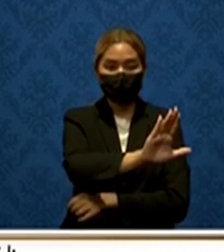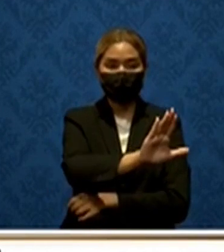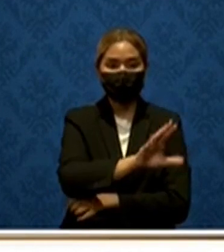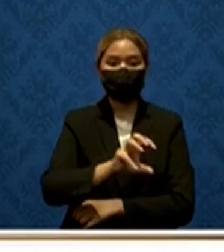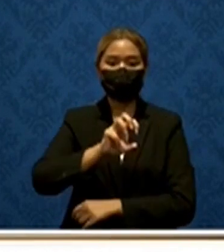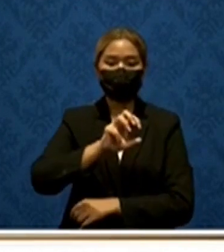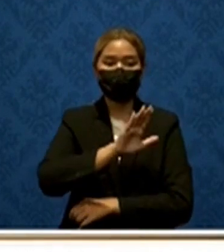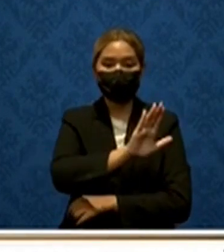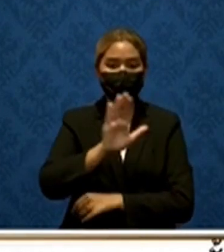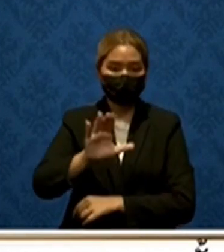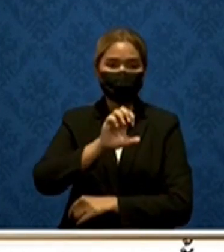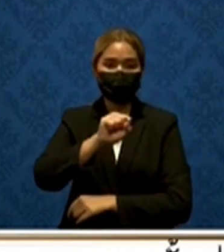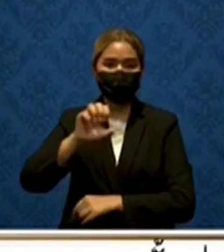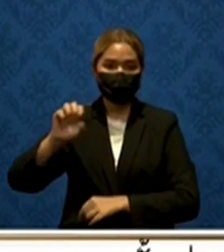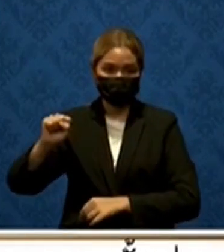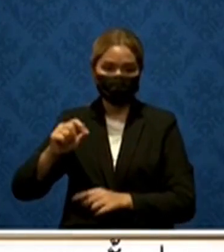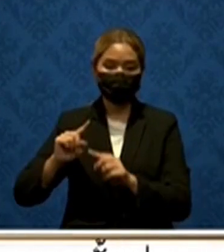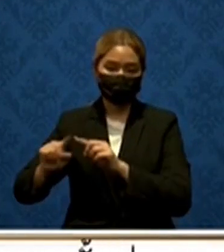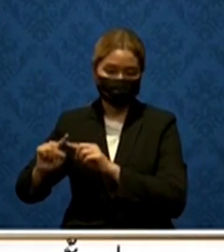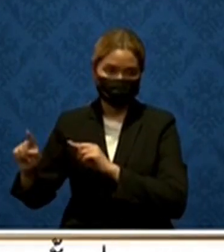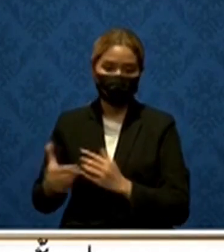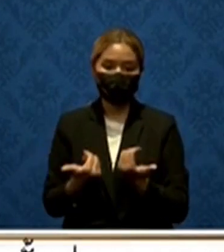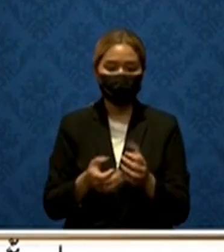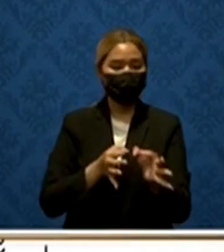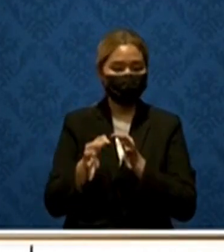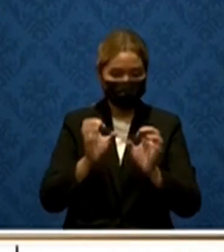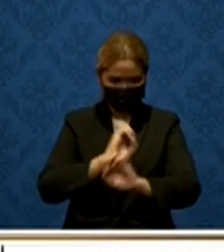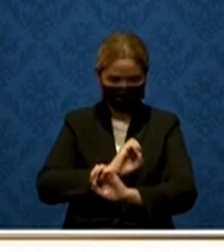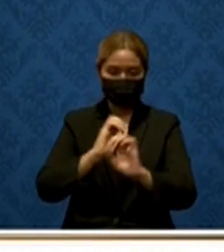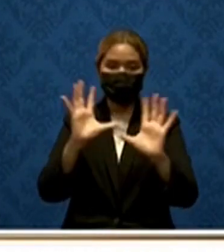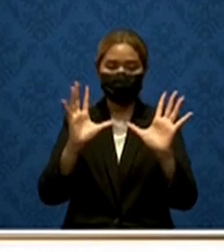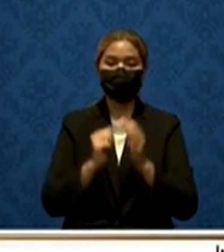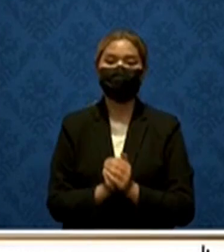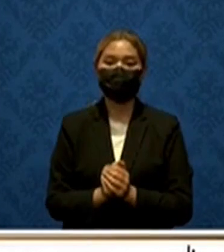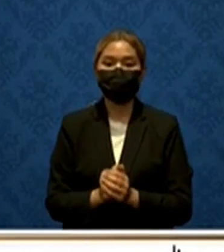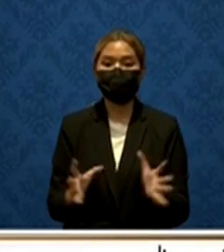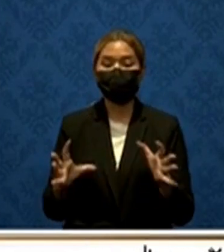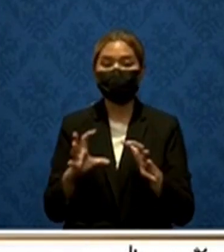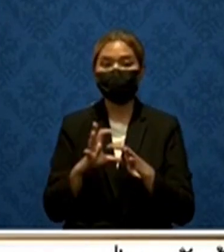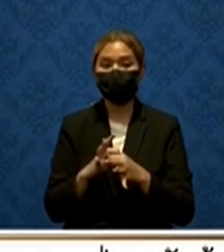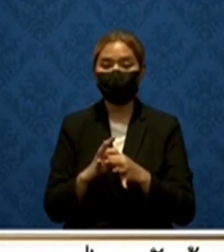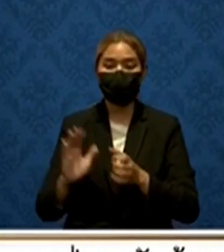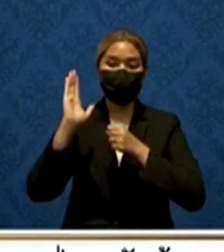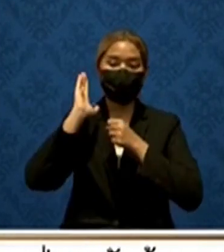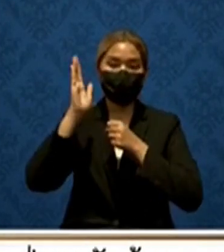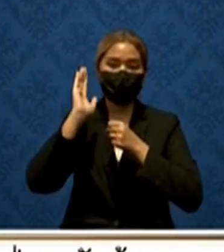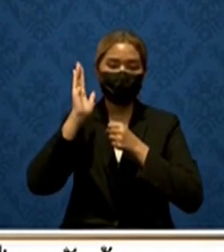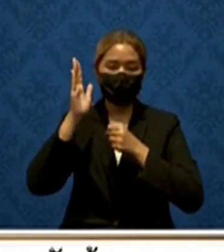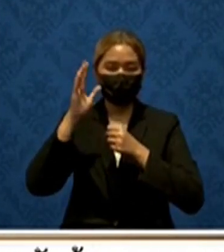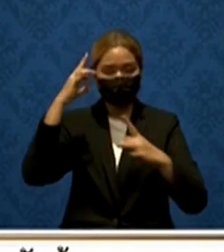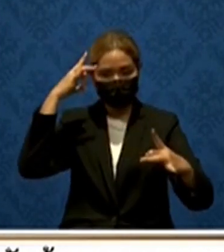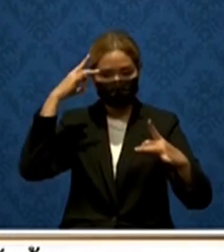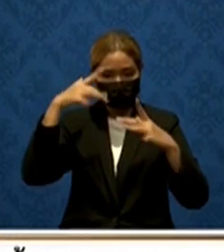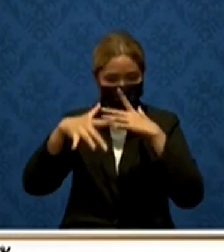ดว่าถ้าผมไม่ชิ้แงคงไม่ได้ เพระว่าการอภพิปรายทำไม่เกิดคามเข้ใจขลดเคลื่อน